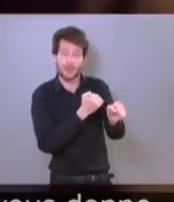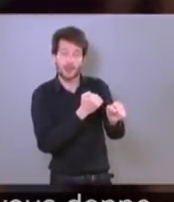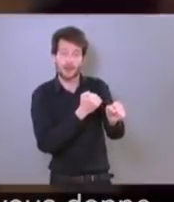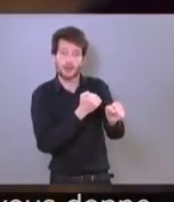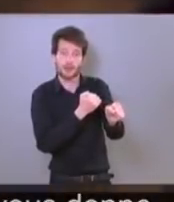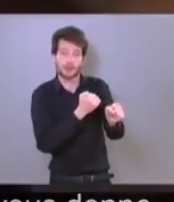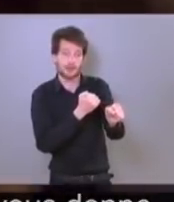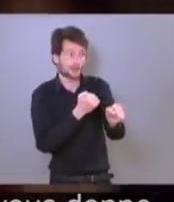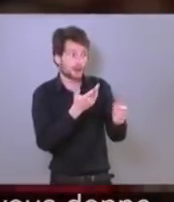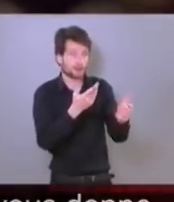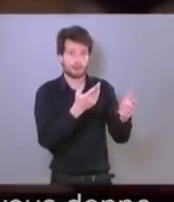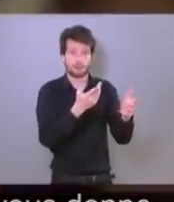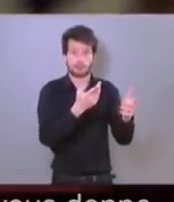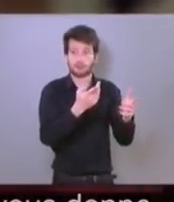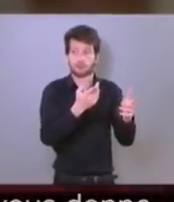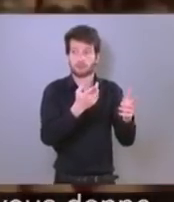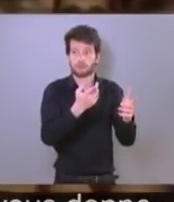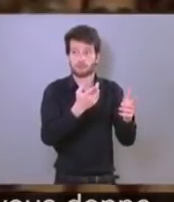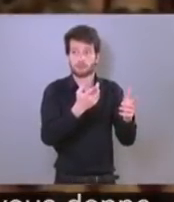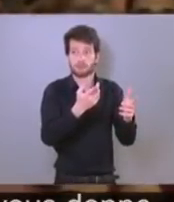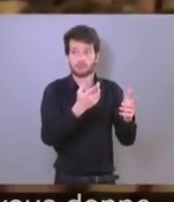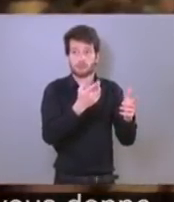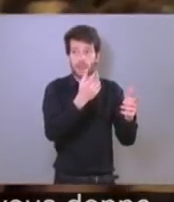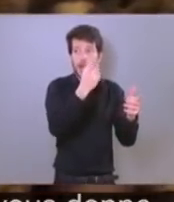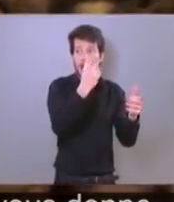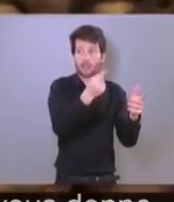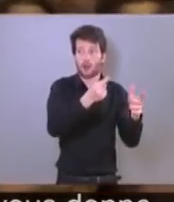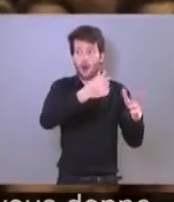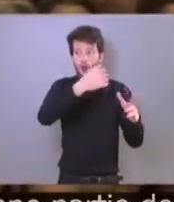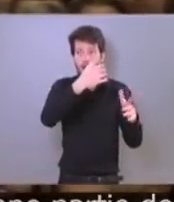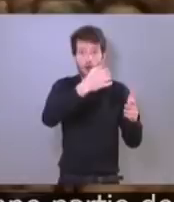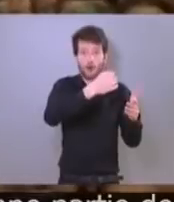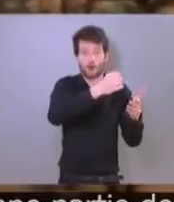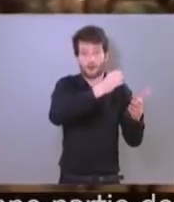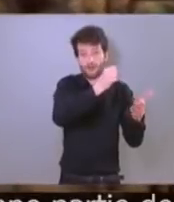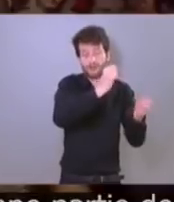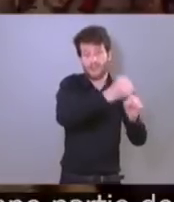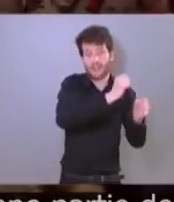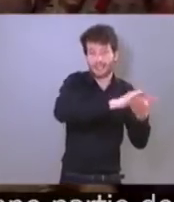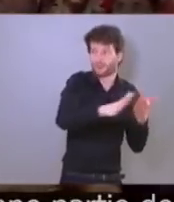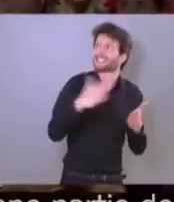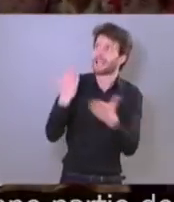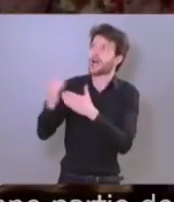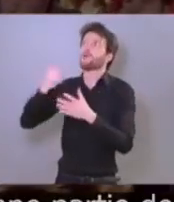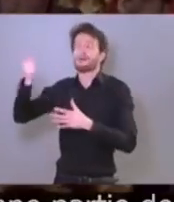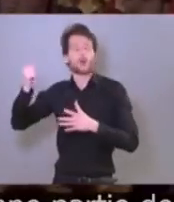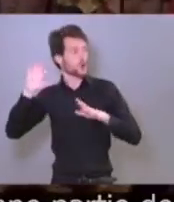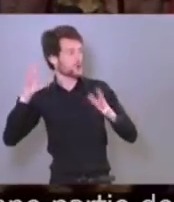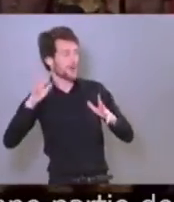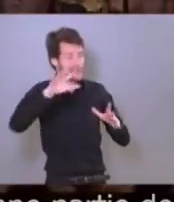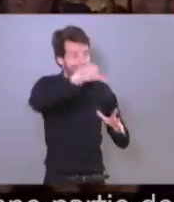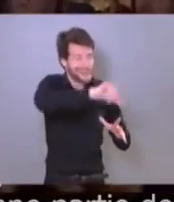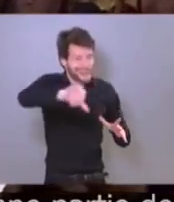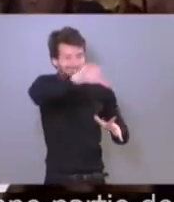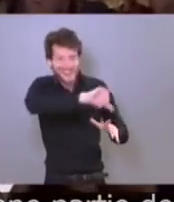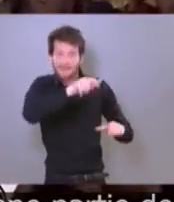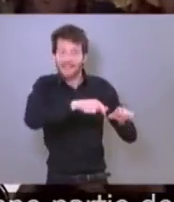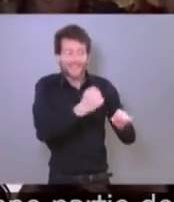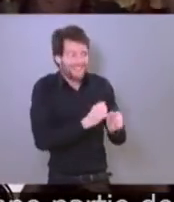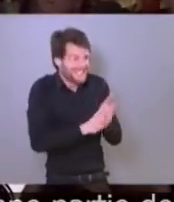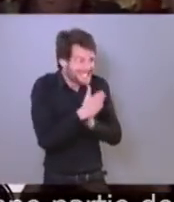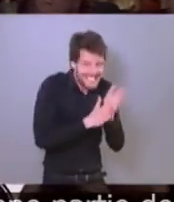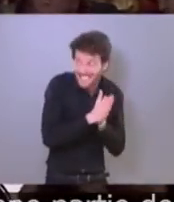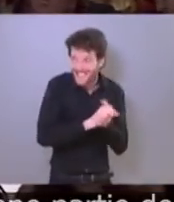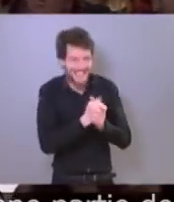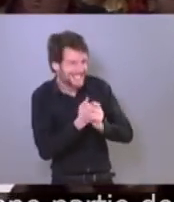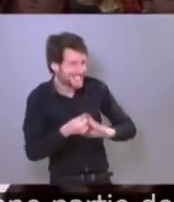Donc leur système au point de départ, c'est ça. Comment surexploiter et exploiter davantage encore le travail? Quelle est la résistance? Quelle